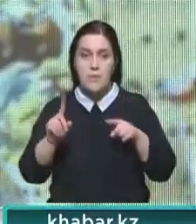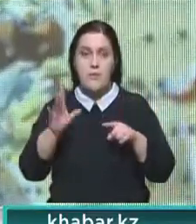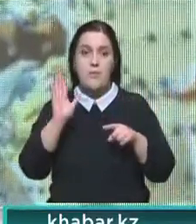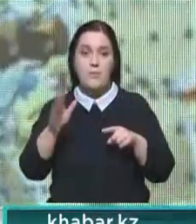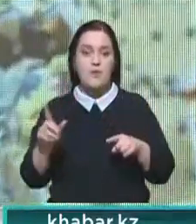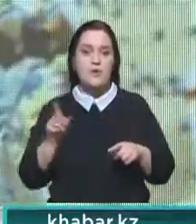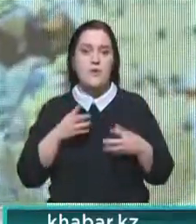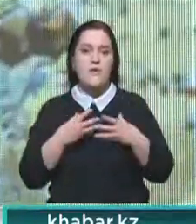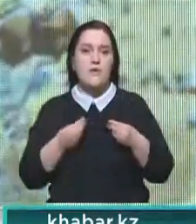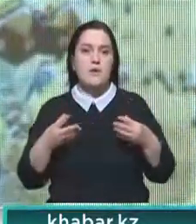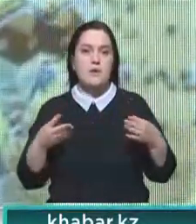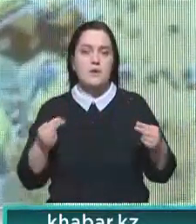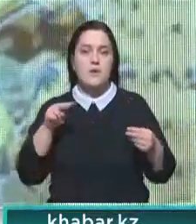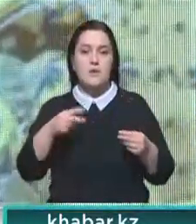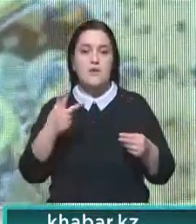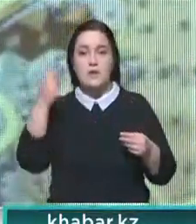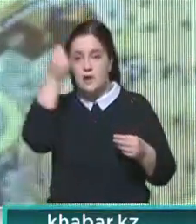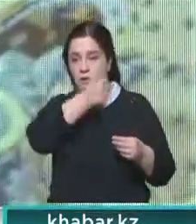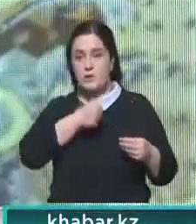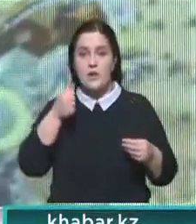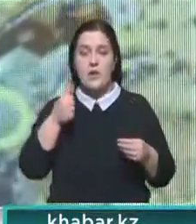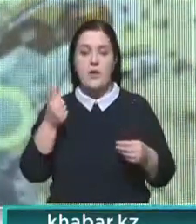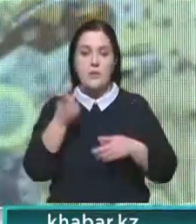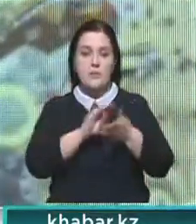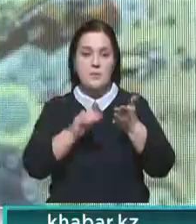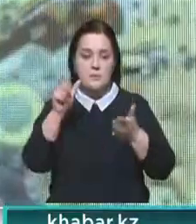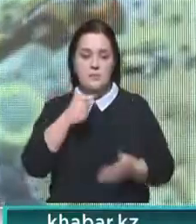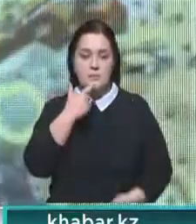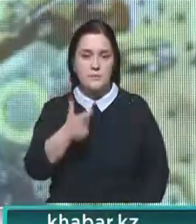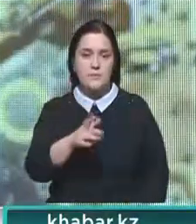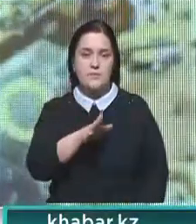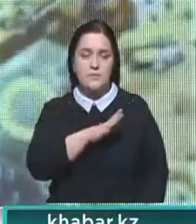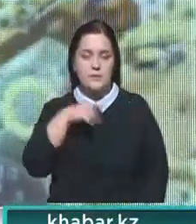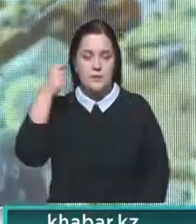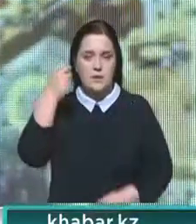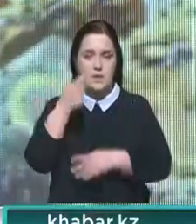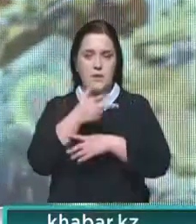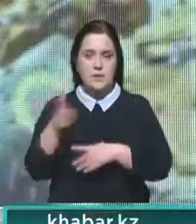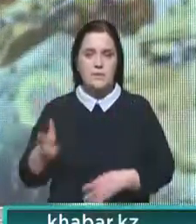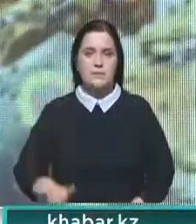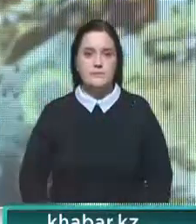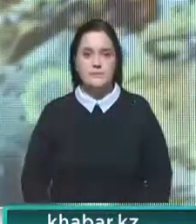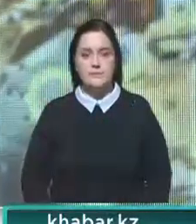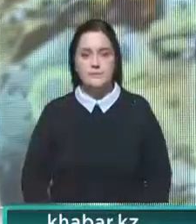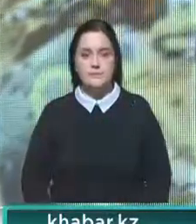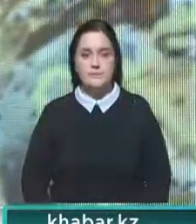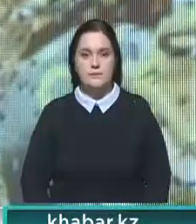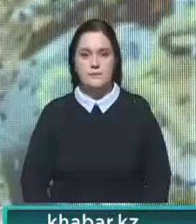большие экраны ожидается весной будущего года. На съемочной площадке побывала и наша съемочная группа.